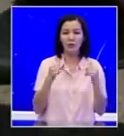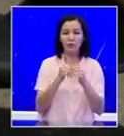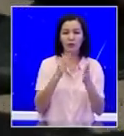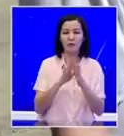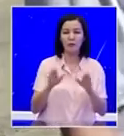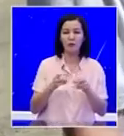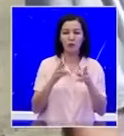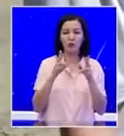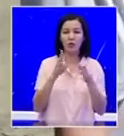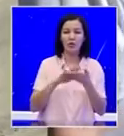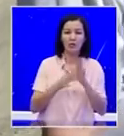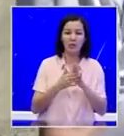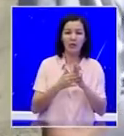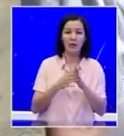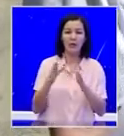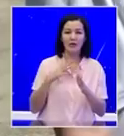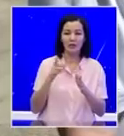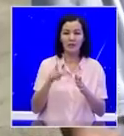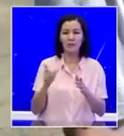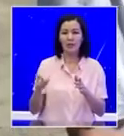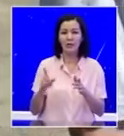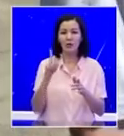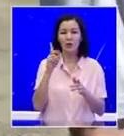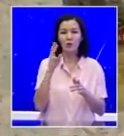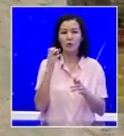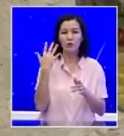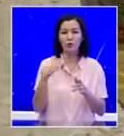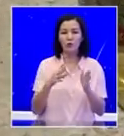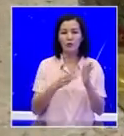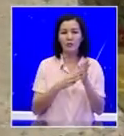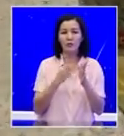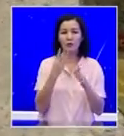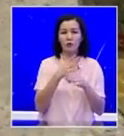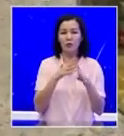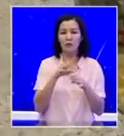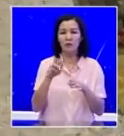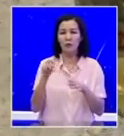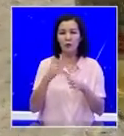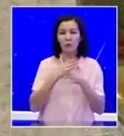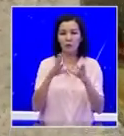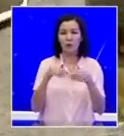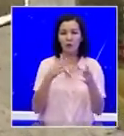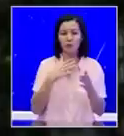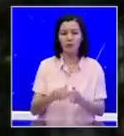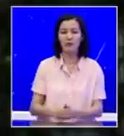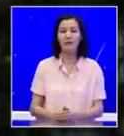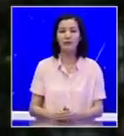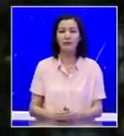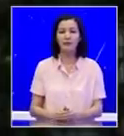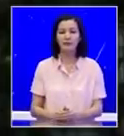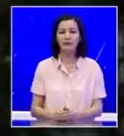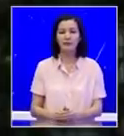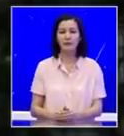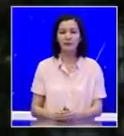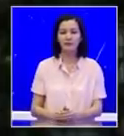Төтенше жағдай кезінде аудан меценаттары 358 отбасыға 3,5 миллион теңгеге көмек көрсетті. Амина Құдайберген,